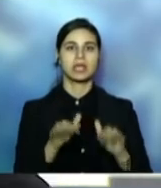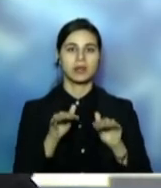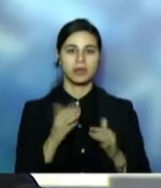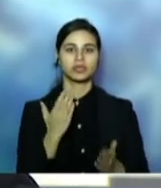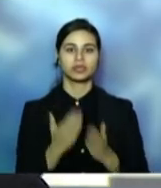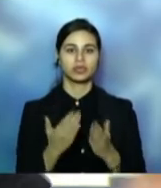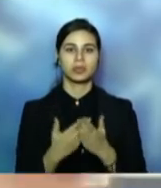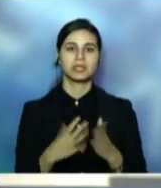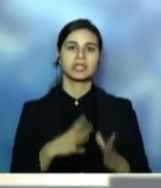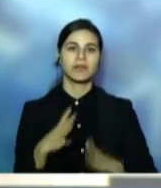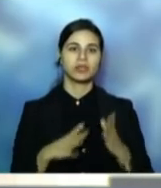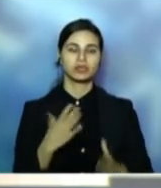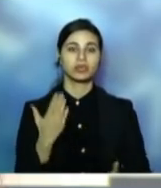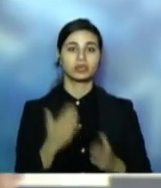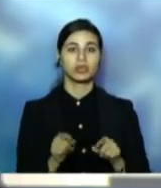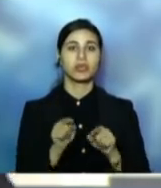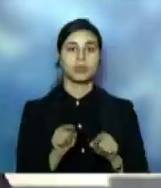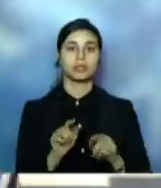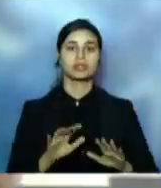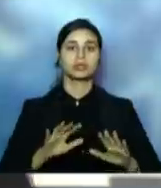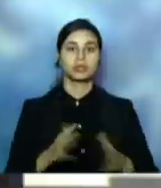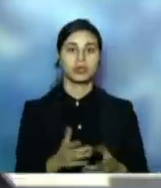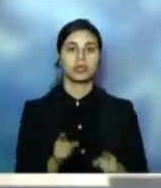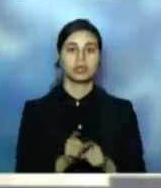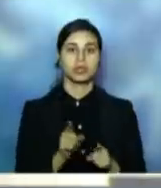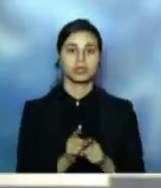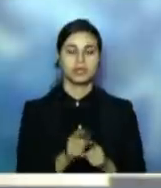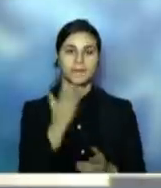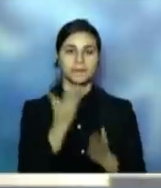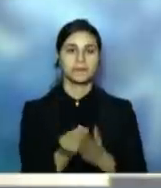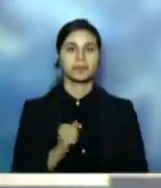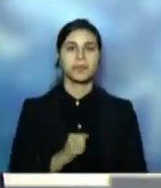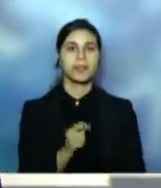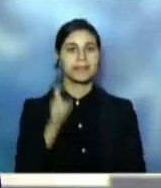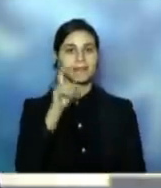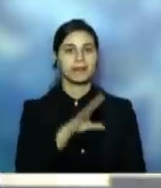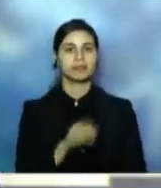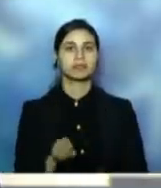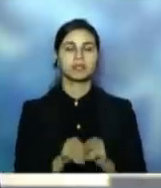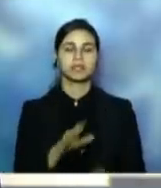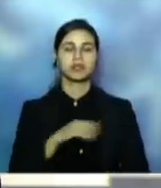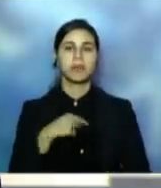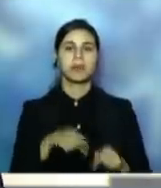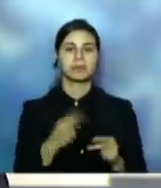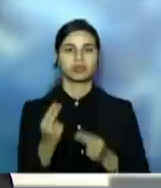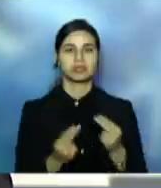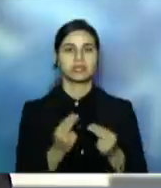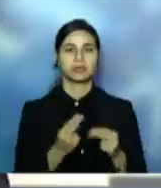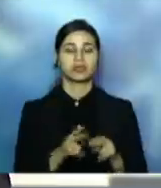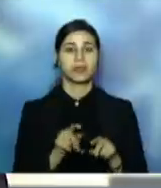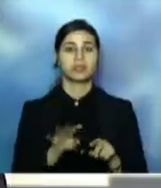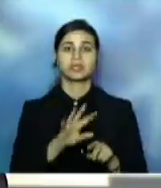თუ სავარჯიშოდ, თუ მას მოულოდნელად აი თავის მეგობრებთან ბიჭები ერთად წავიდნენ ფეხბურთის სათამაშოდ.